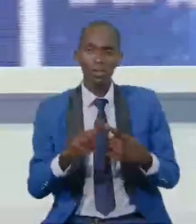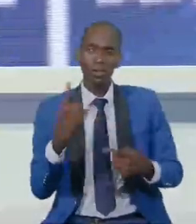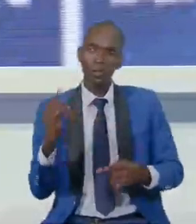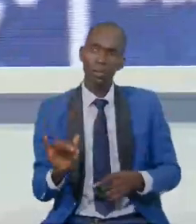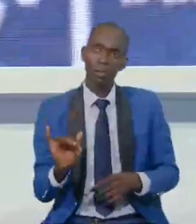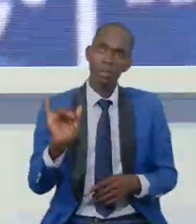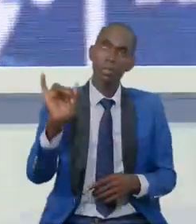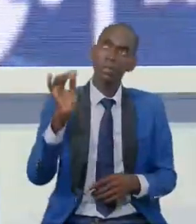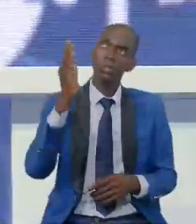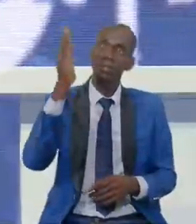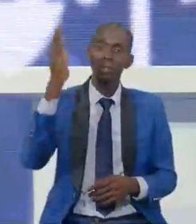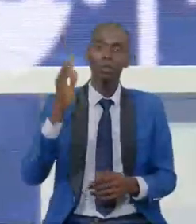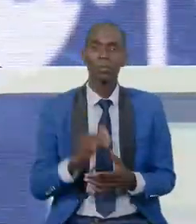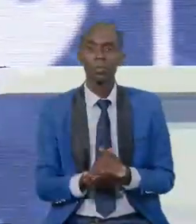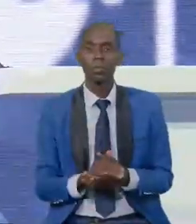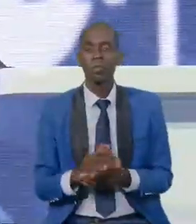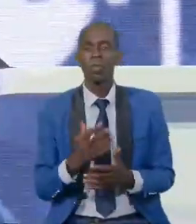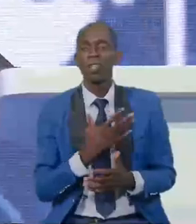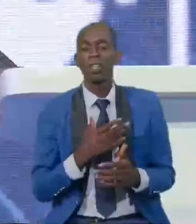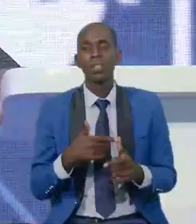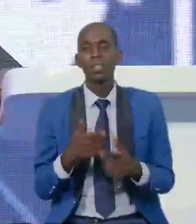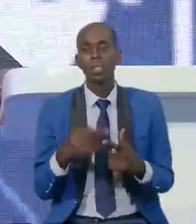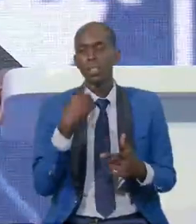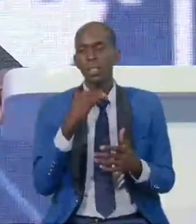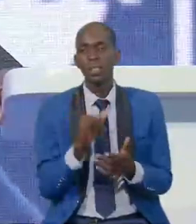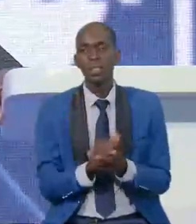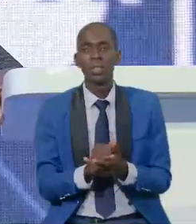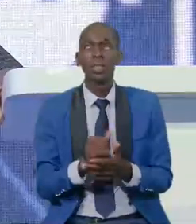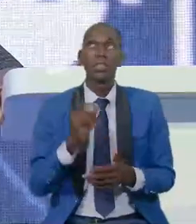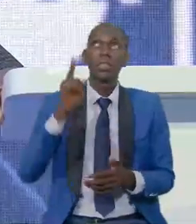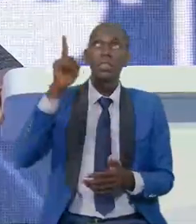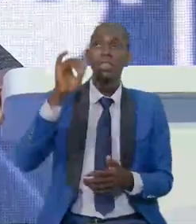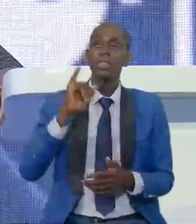de la terre à l'éternité,